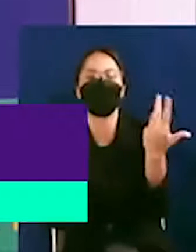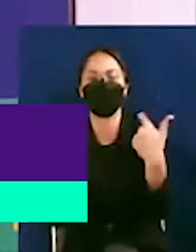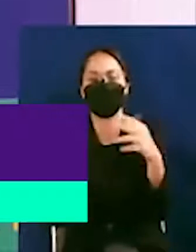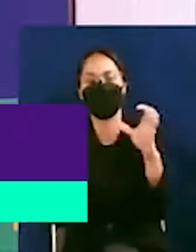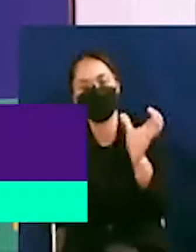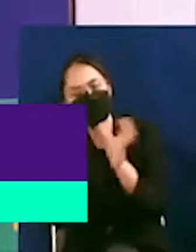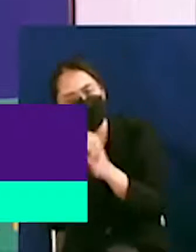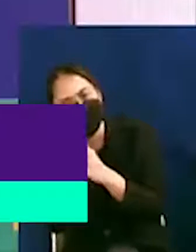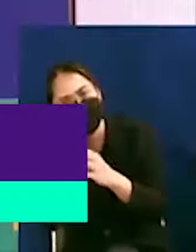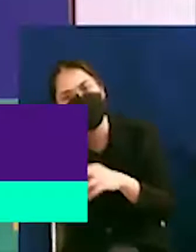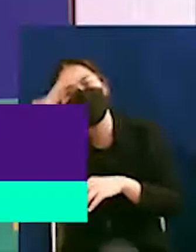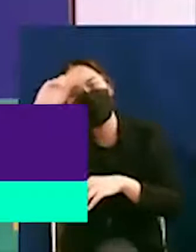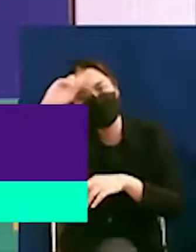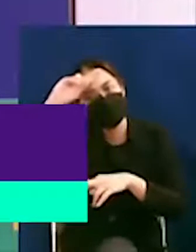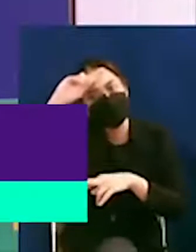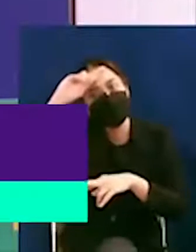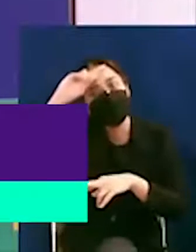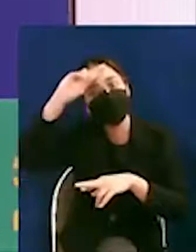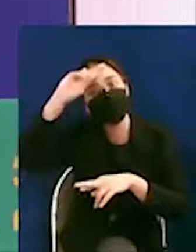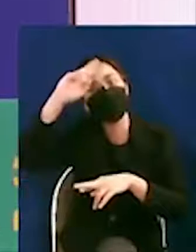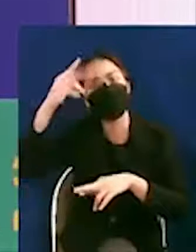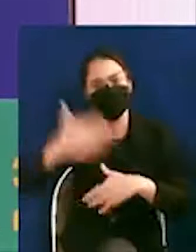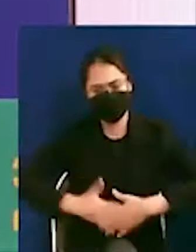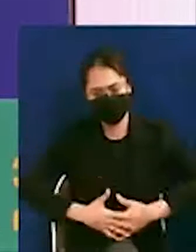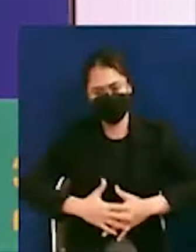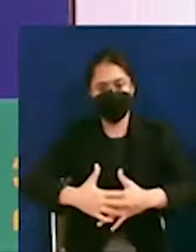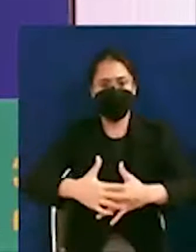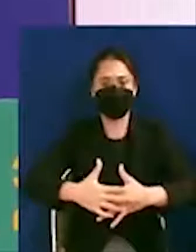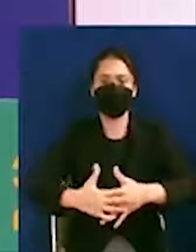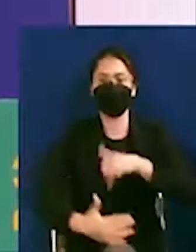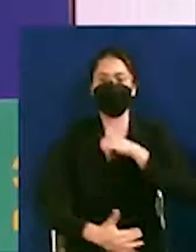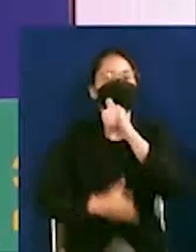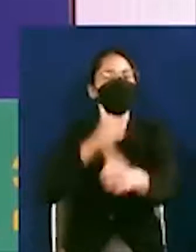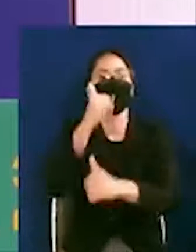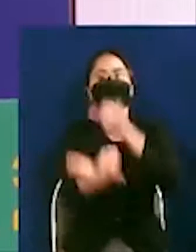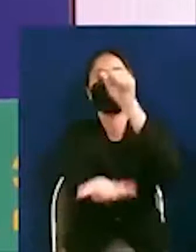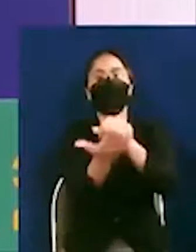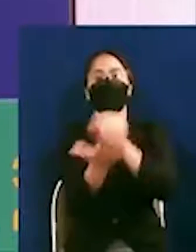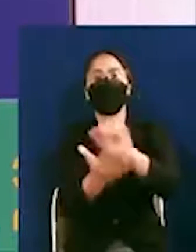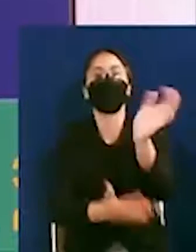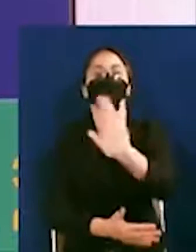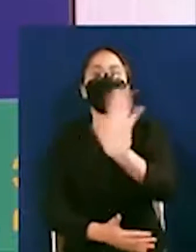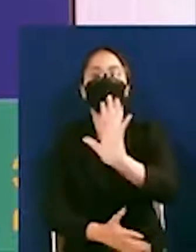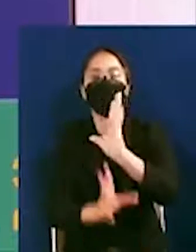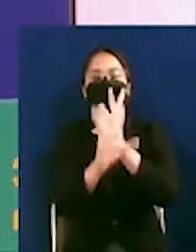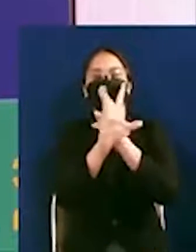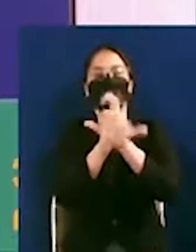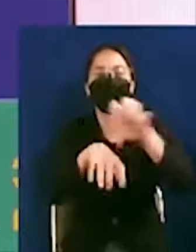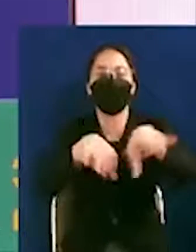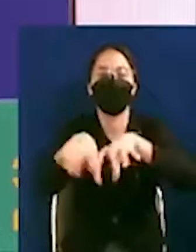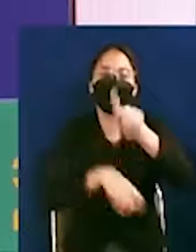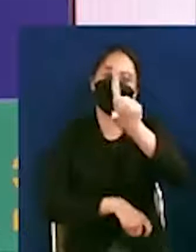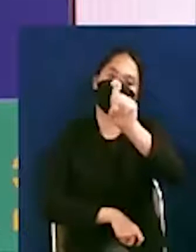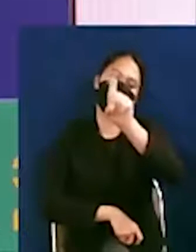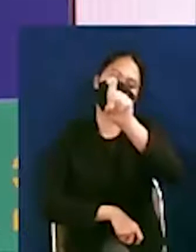เกิน100กิโลกรัมนะครับบวกกับหญิงตั้งครรภ์เนี่ยให้ walk in ได้เราก็เลยจัดเวลาไม่ได้นะครับซึ่งวันนี้ก็ได้รับการ